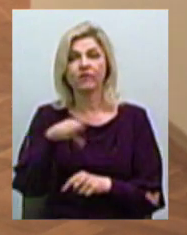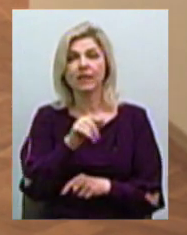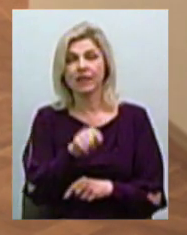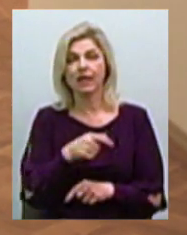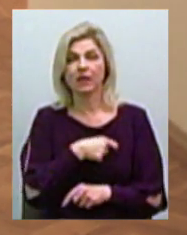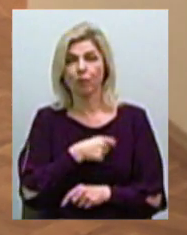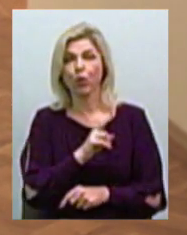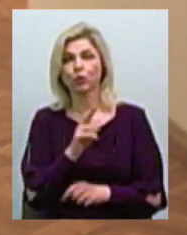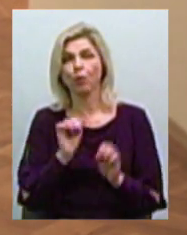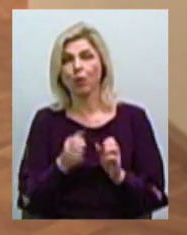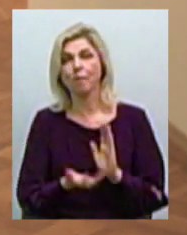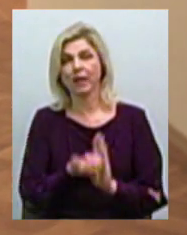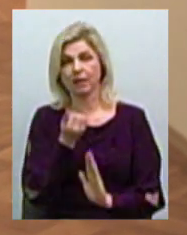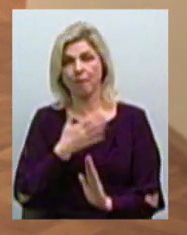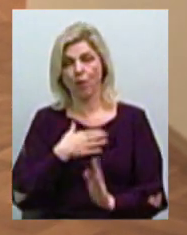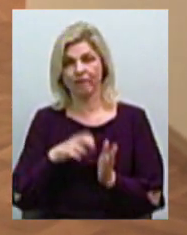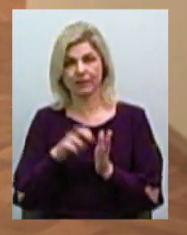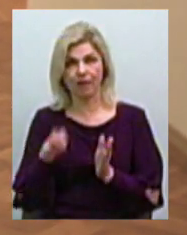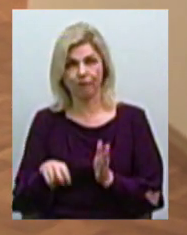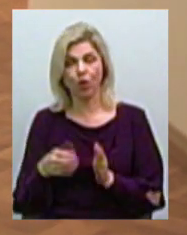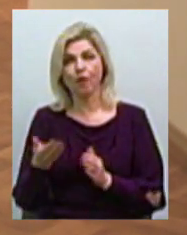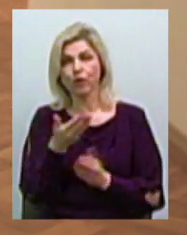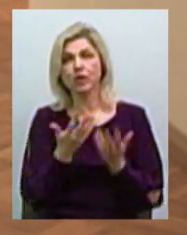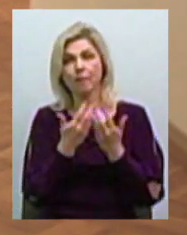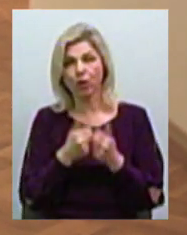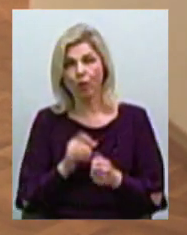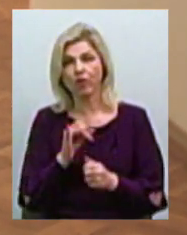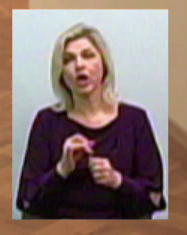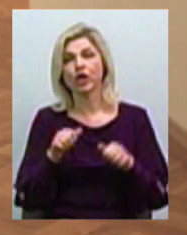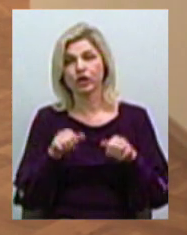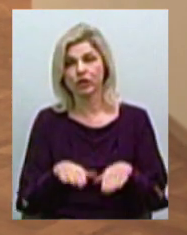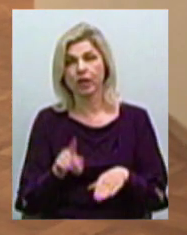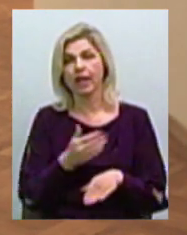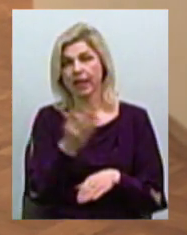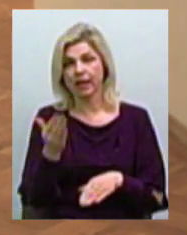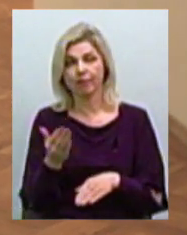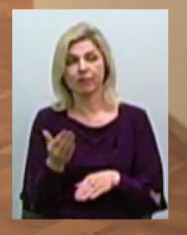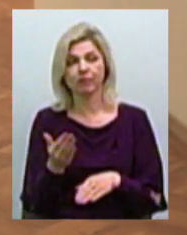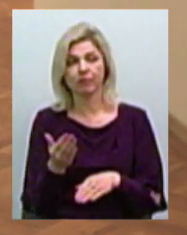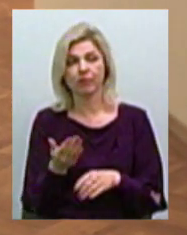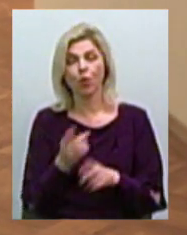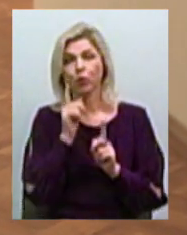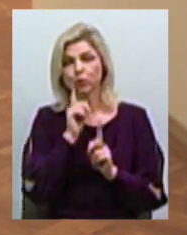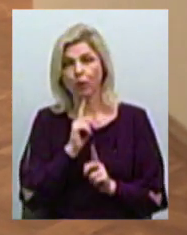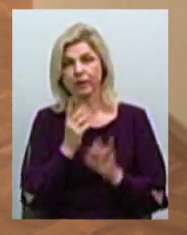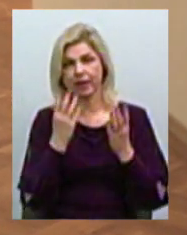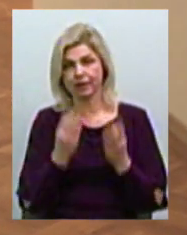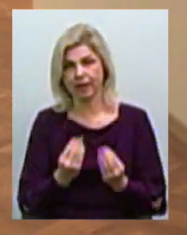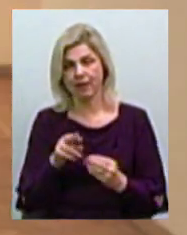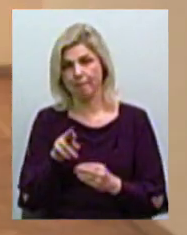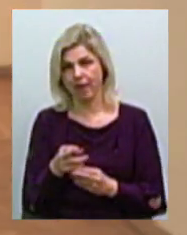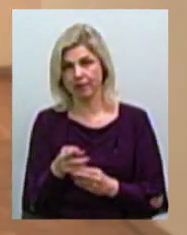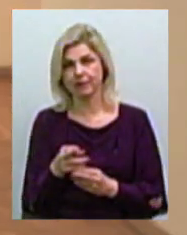які можуть підтримати мою відставку. Тому вони порахували і вирішили, що їм більш удобніший день –